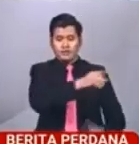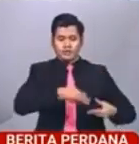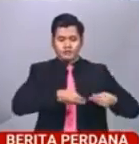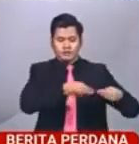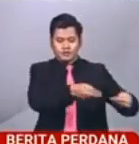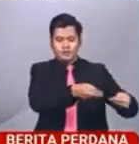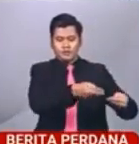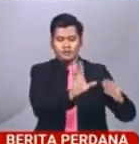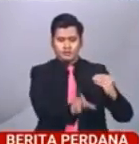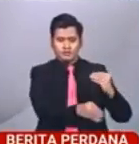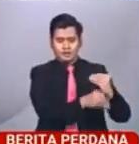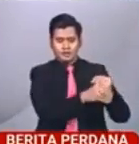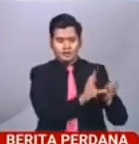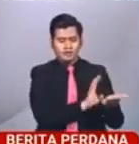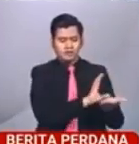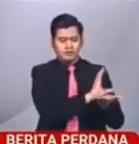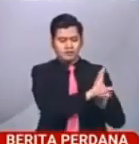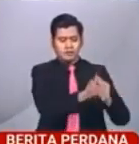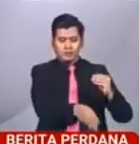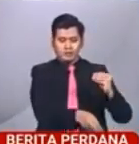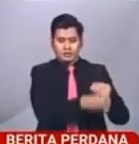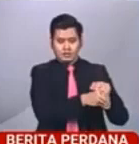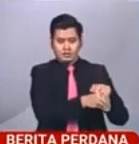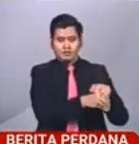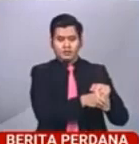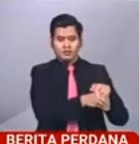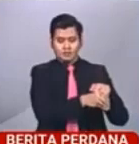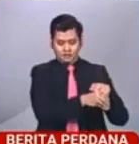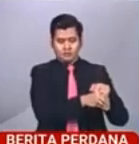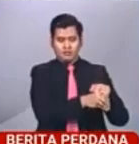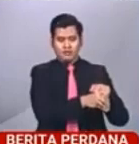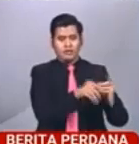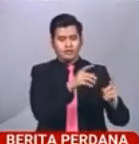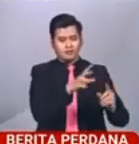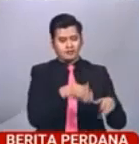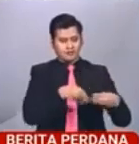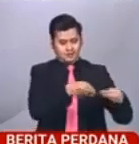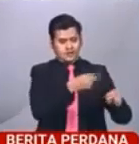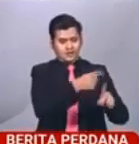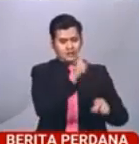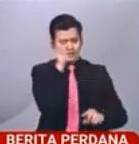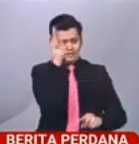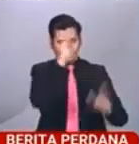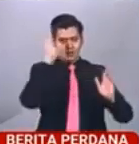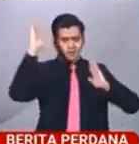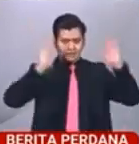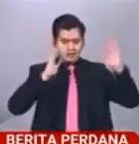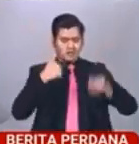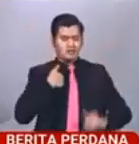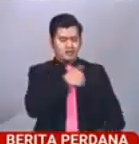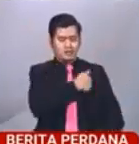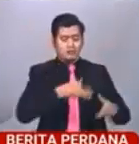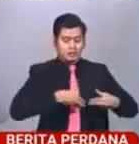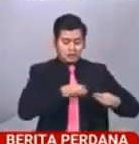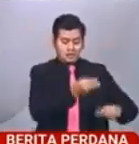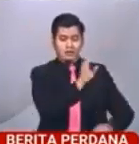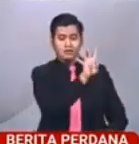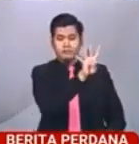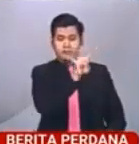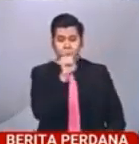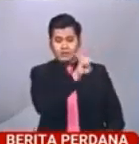insentif tambahan selain daripada apa yang telah diberikan oleh Kerajaan Persekutuan. Kita berikan lagi RM400 setiap orang